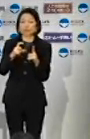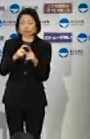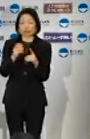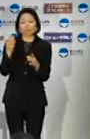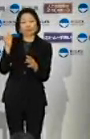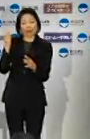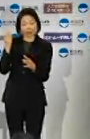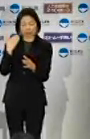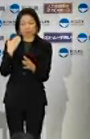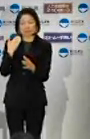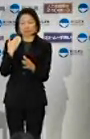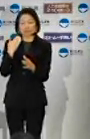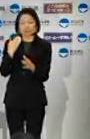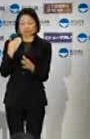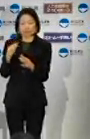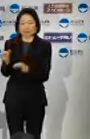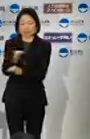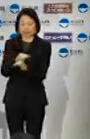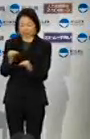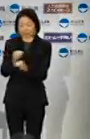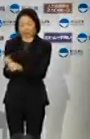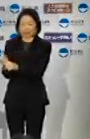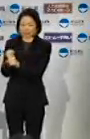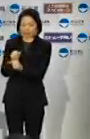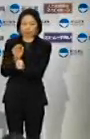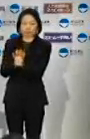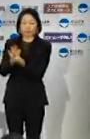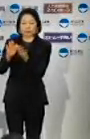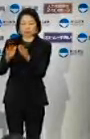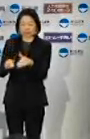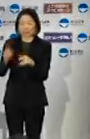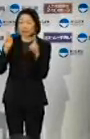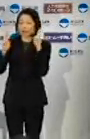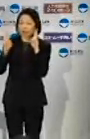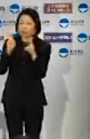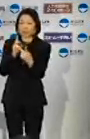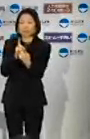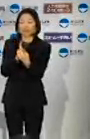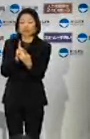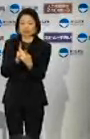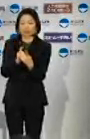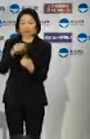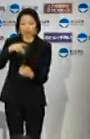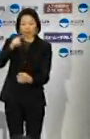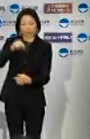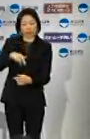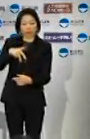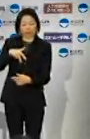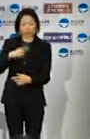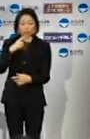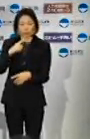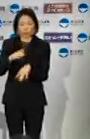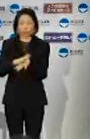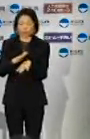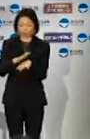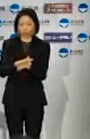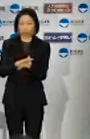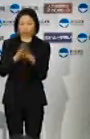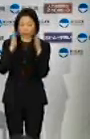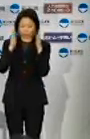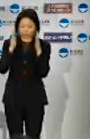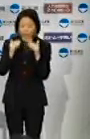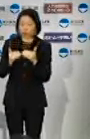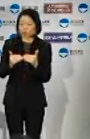社なんかでは、その、MaaSという概念も随分、先進的に取り組んでいるようにも伺ってますので、